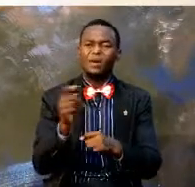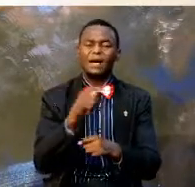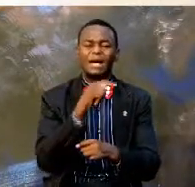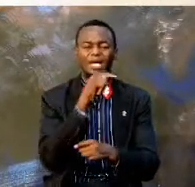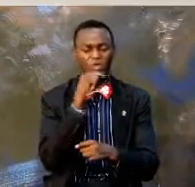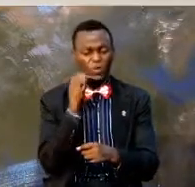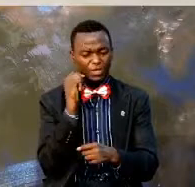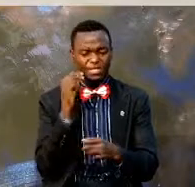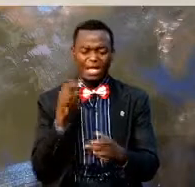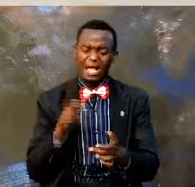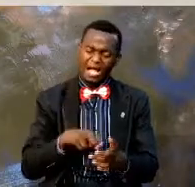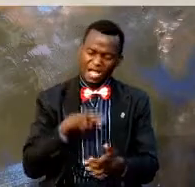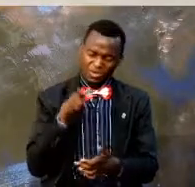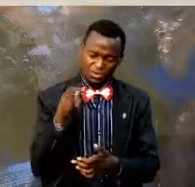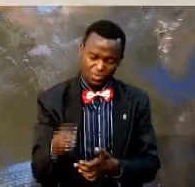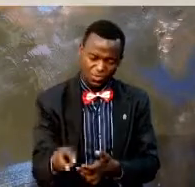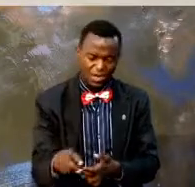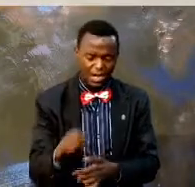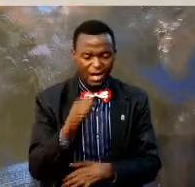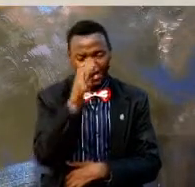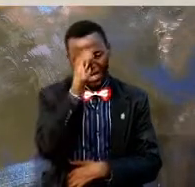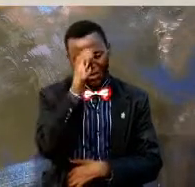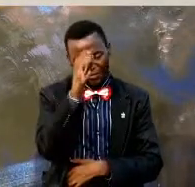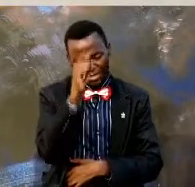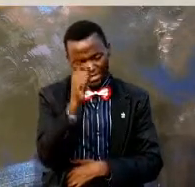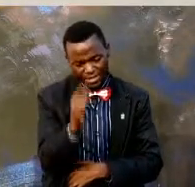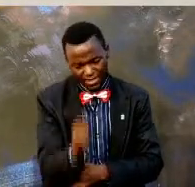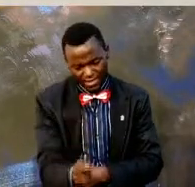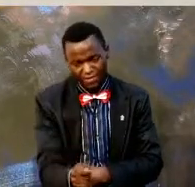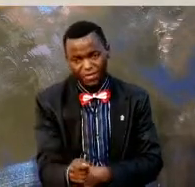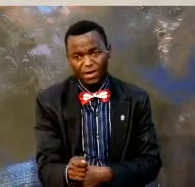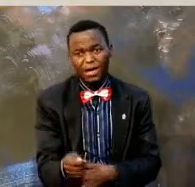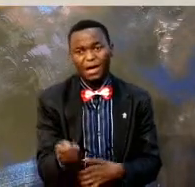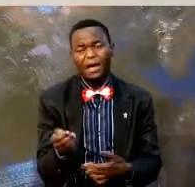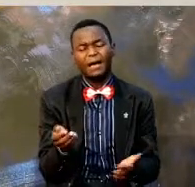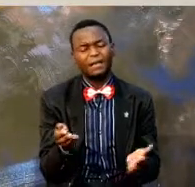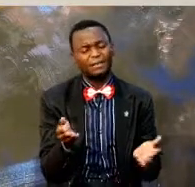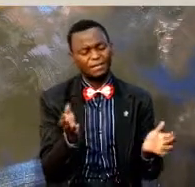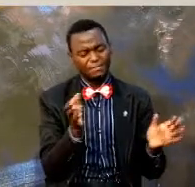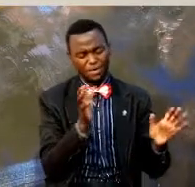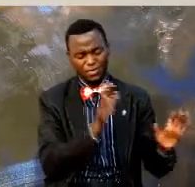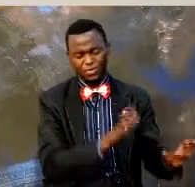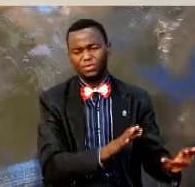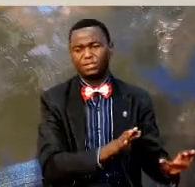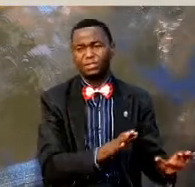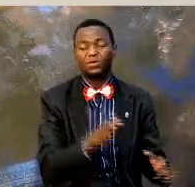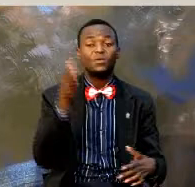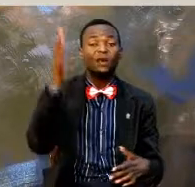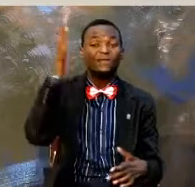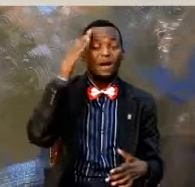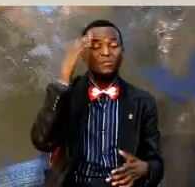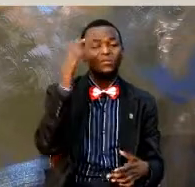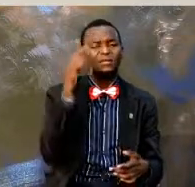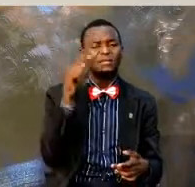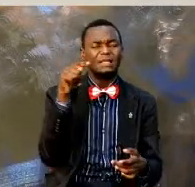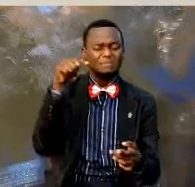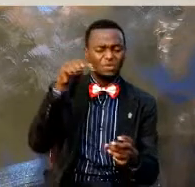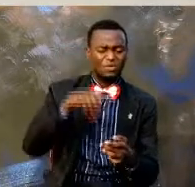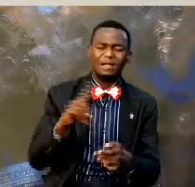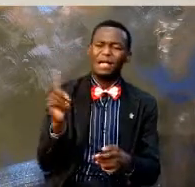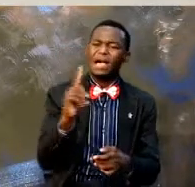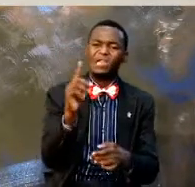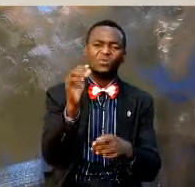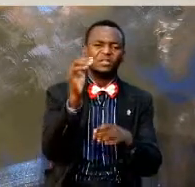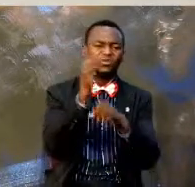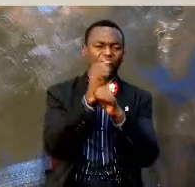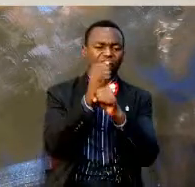akashuka tena akawa mnyenyekevu hata mauti. Unajua wapendwa, ile misumari haijamshikilia